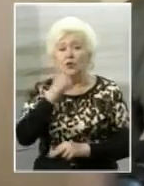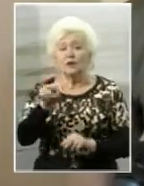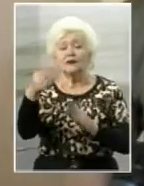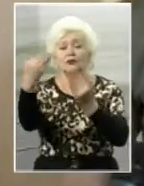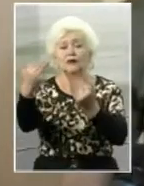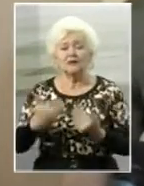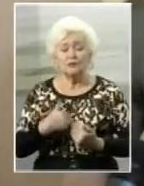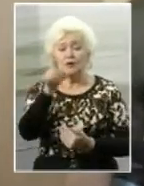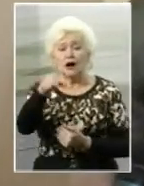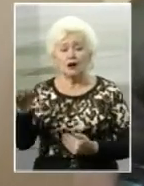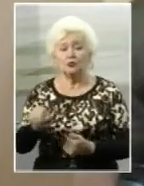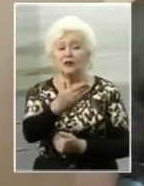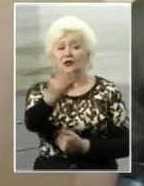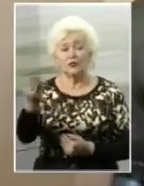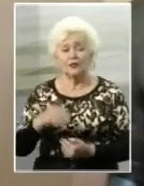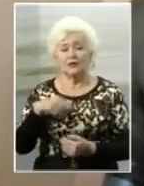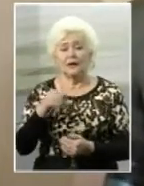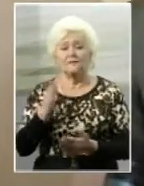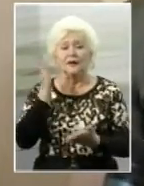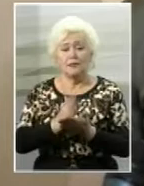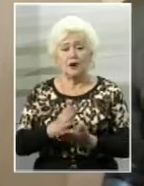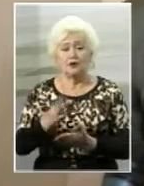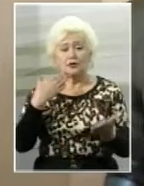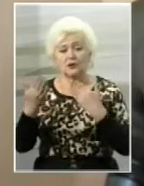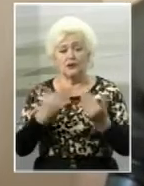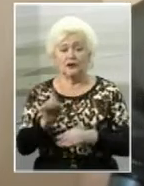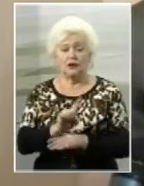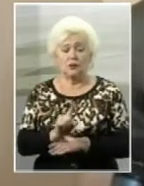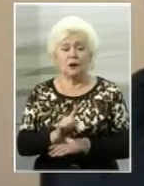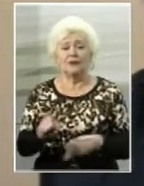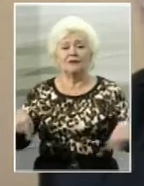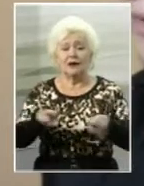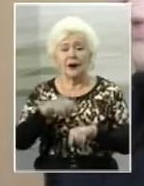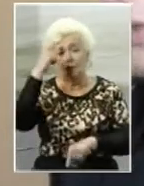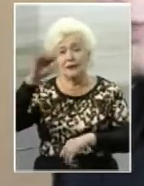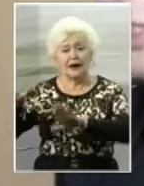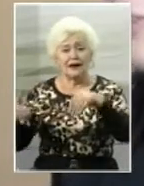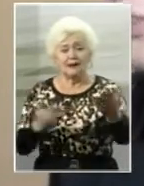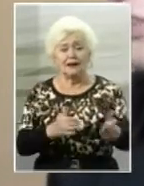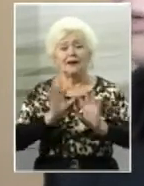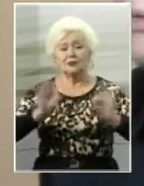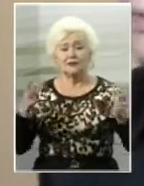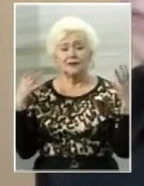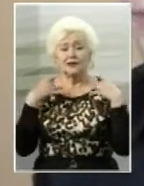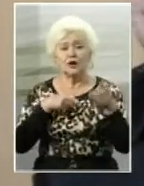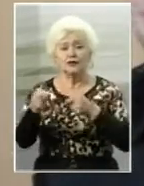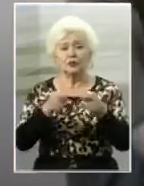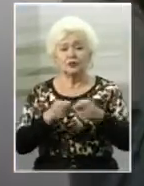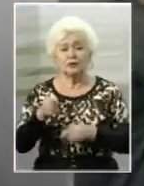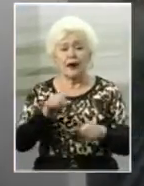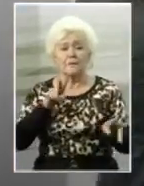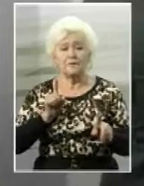звернуться, ну, люди, щоб вони, ну, реагували нормально. Оце така була наша ідея. Як розказав начальник управління